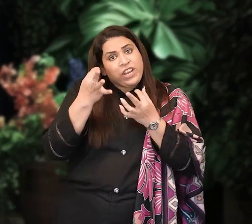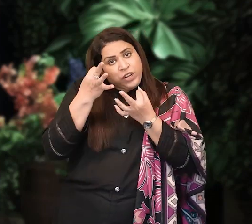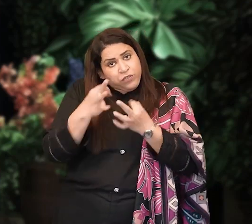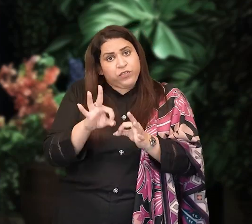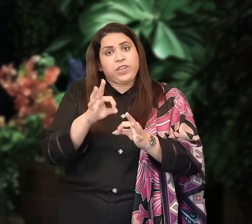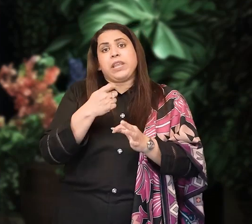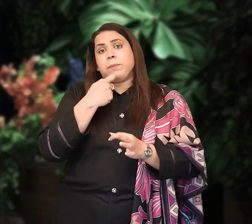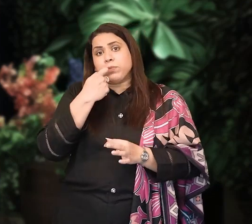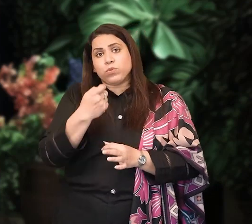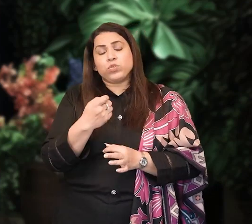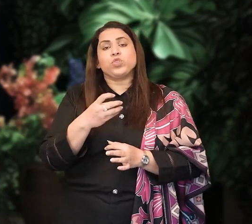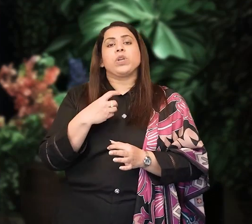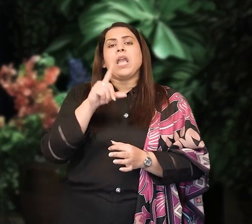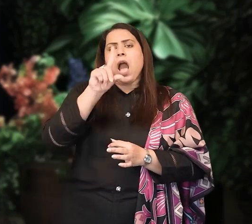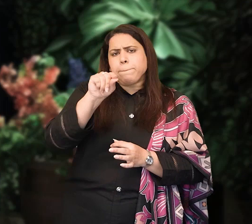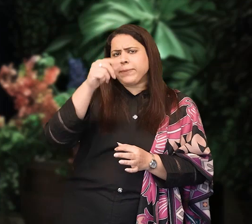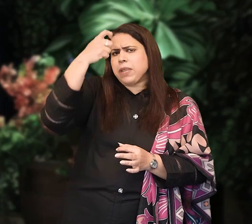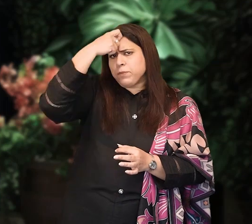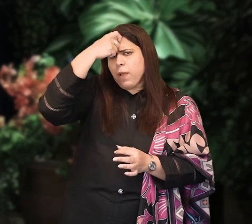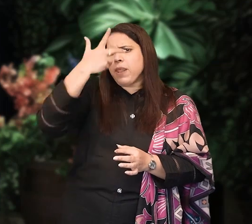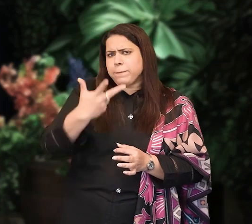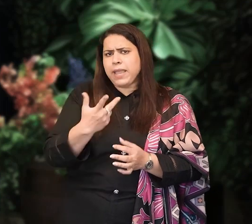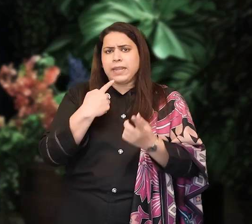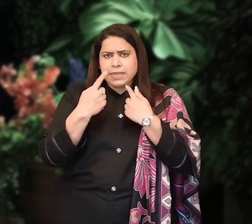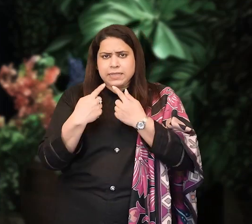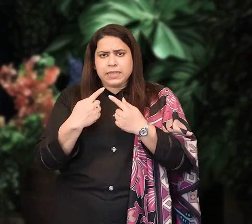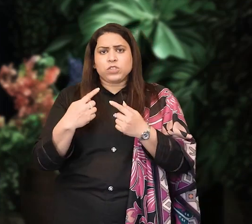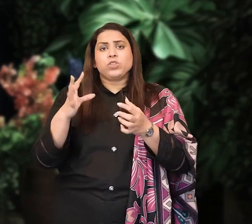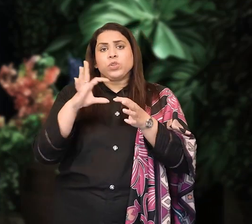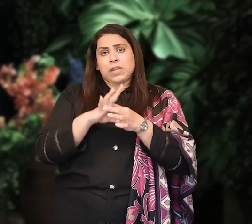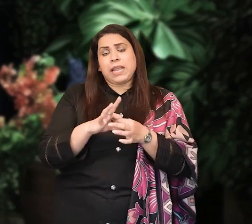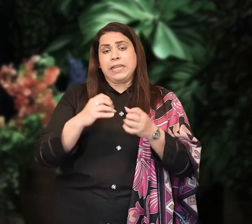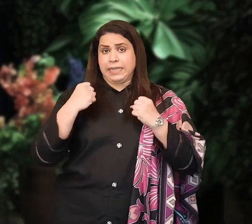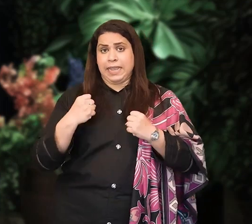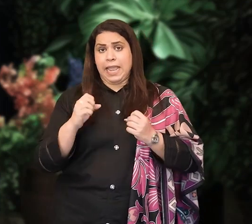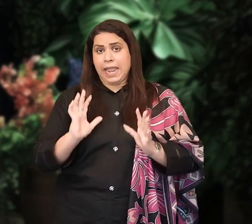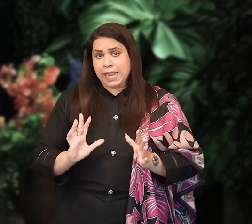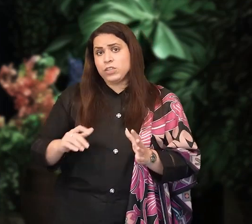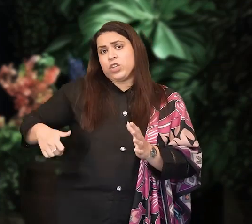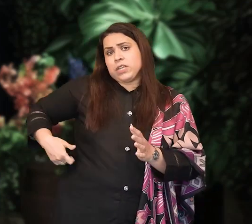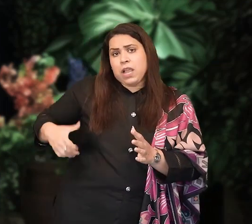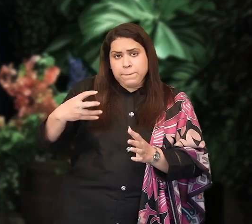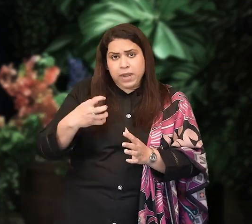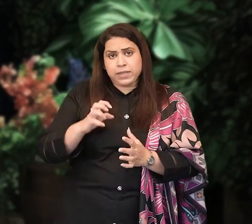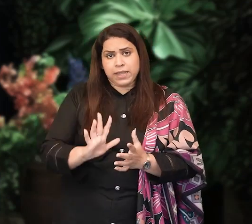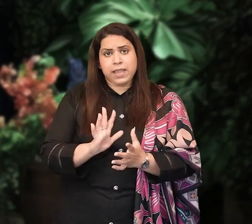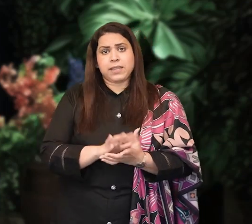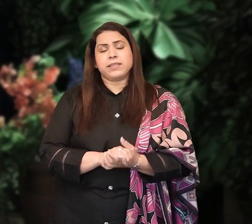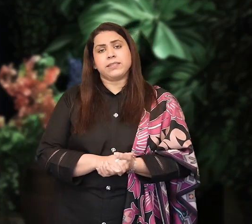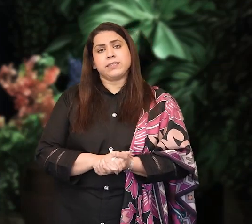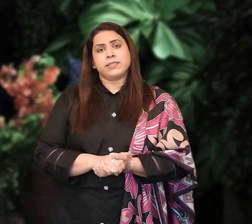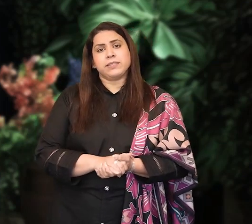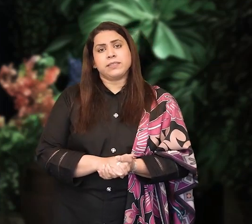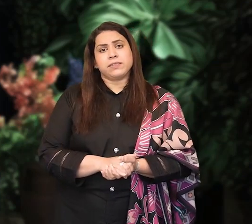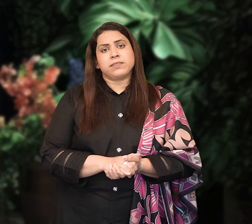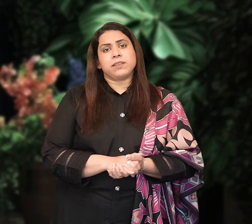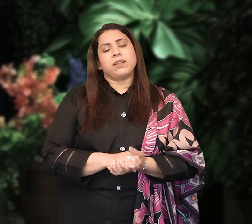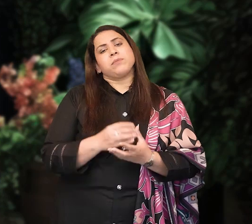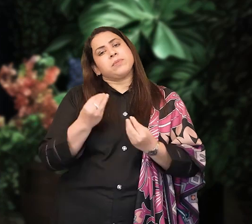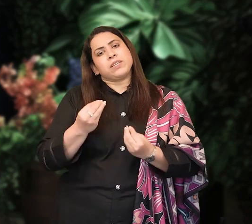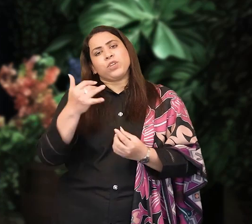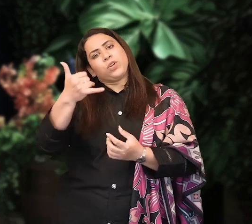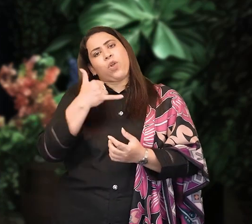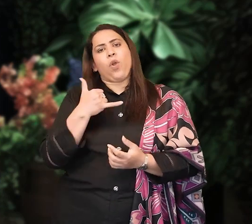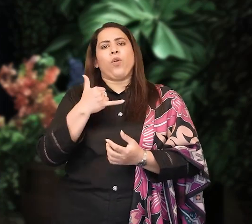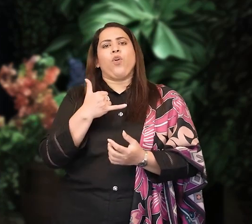free consultations, या फिर आप अपनी कोई प्रॉब्लम डिस्कस करना चाहते हैं related to your health, your sciatica, your any of the musculoskeletal related injuries,